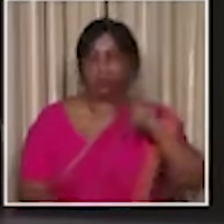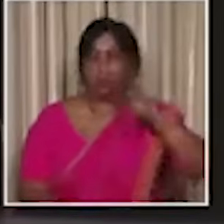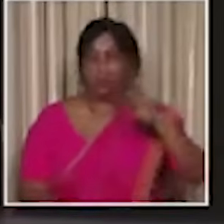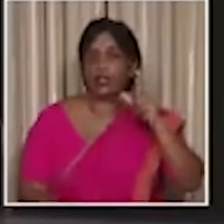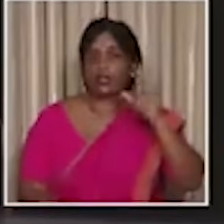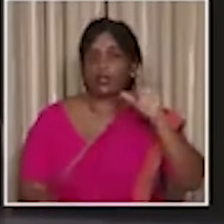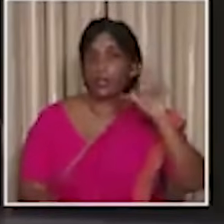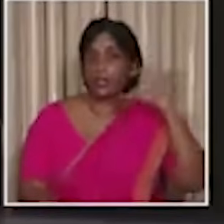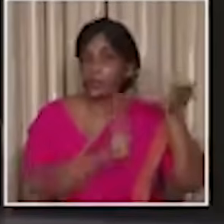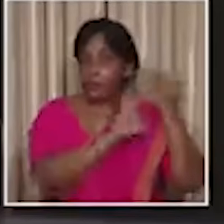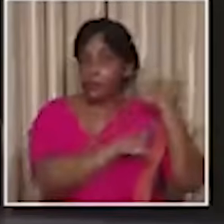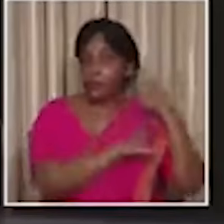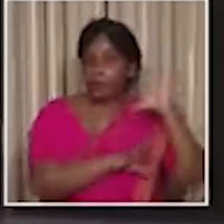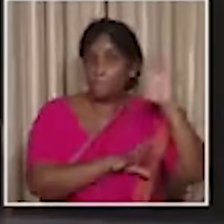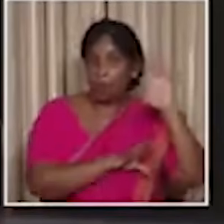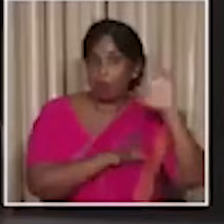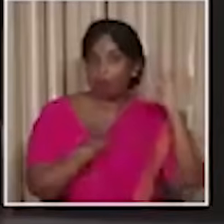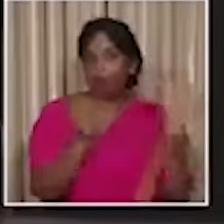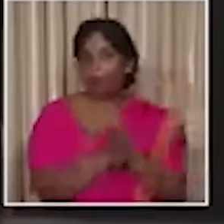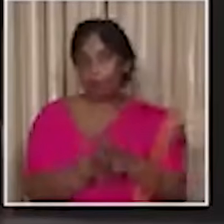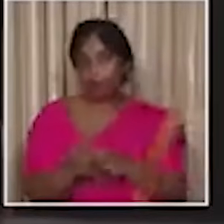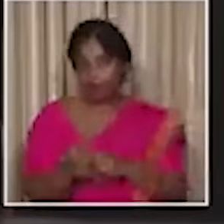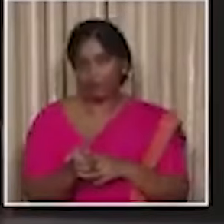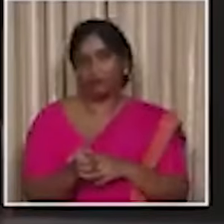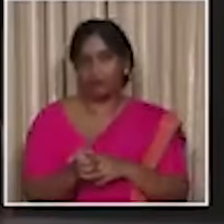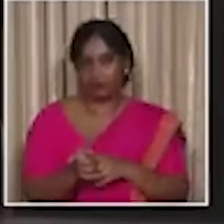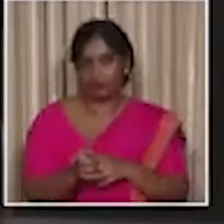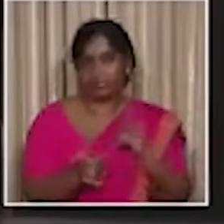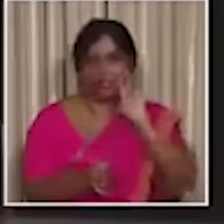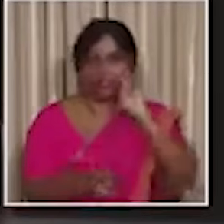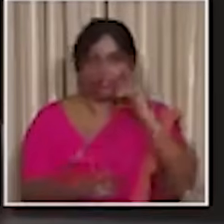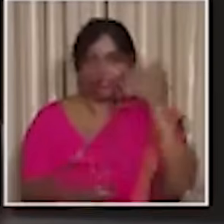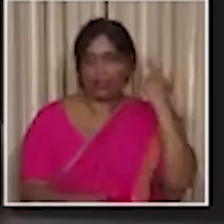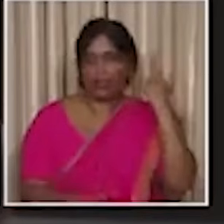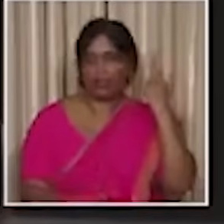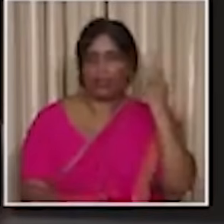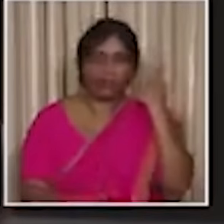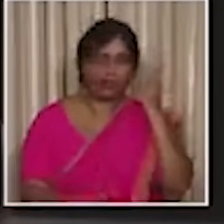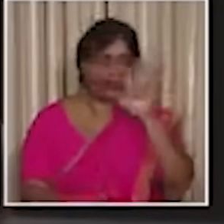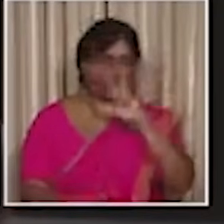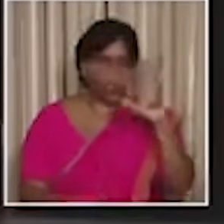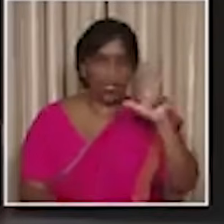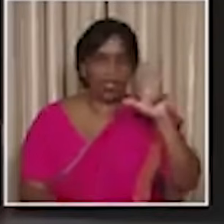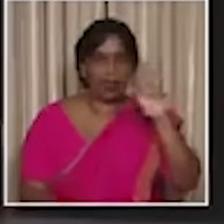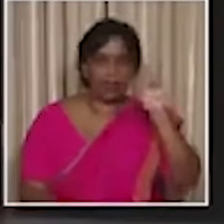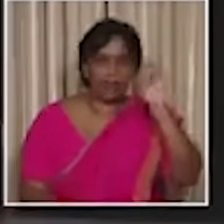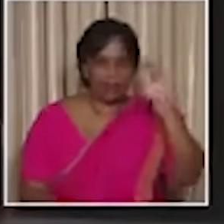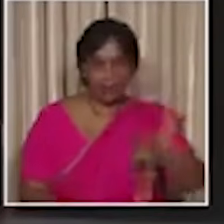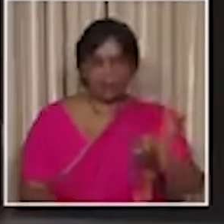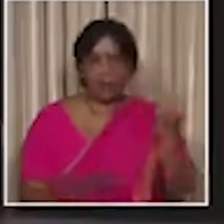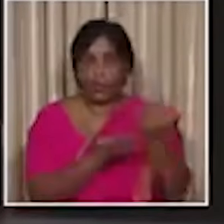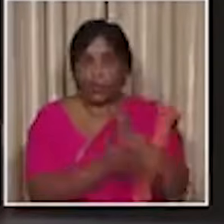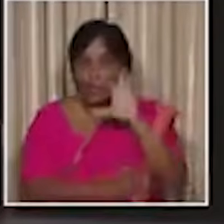32279යි අර පරණ පොමිට් එකේ ඉතුරුත් එක්ක. ඒ කියන්නේ 25000 ගිය අවුරුද්දේ 2018 ඉතුරු 5000ත් එක්ක